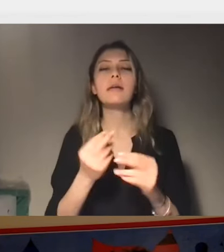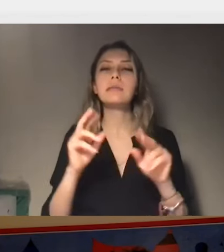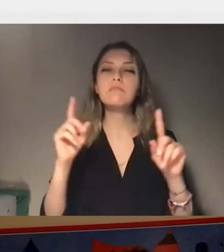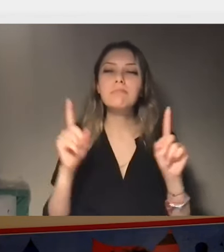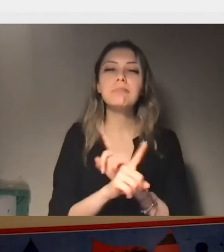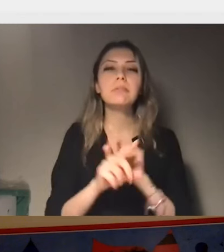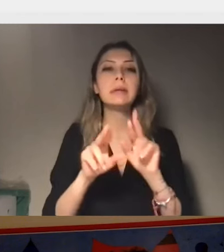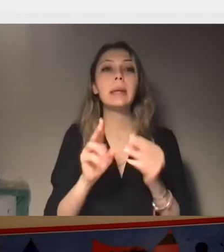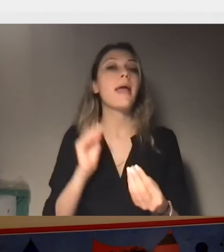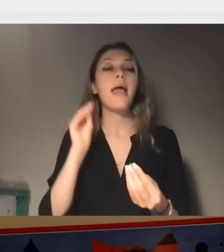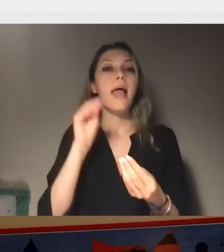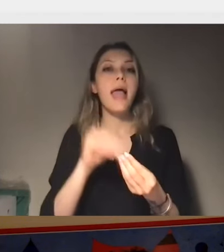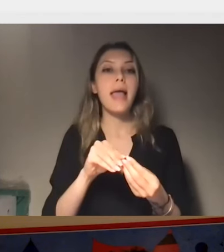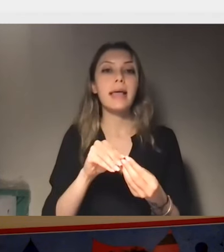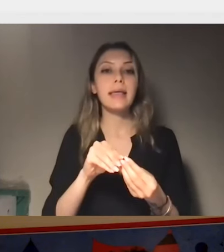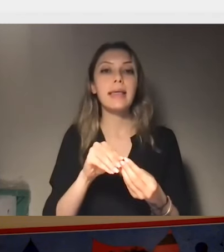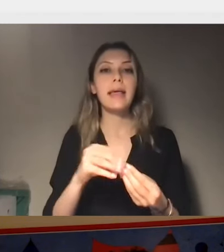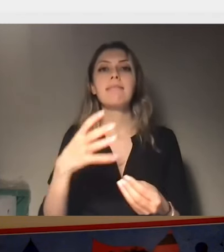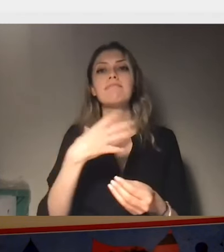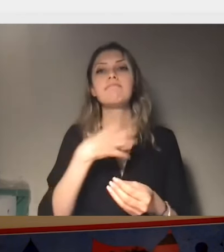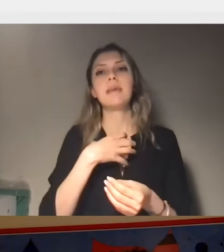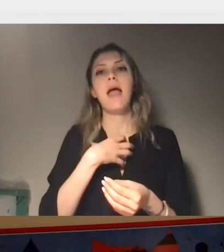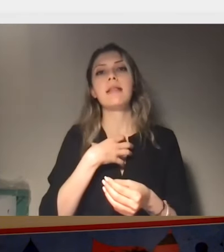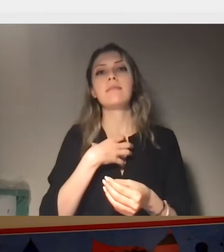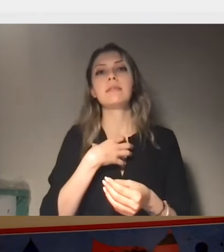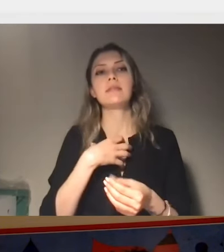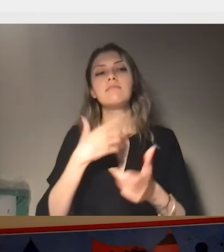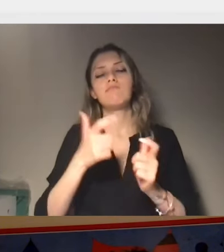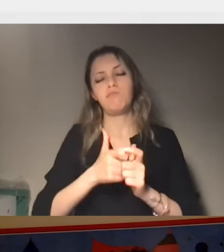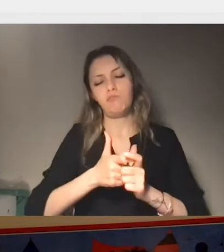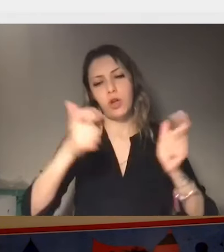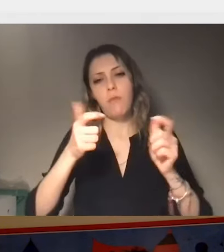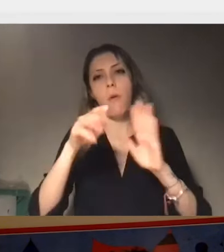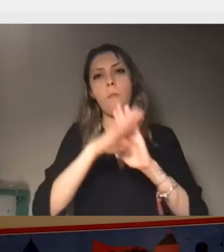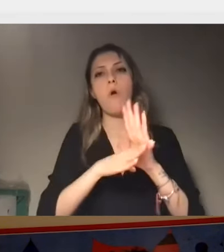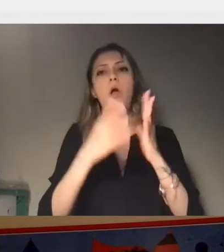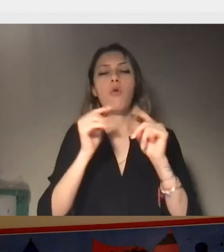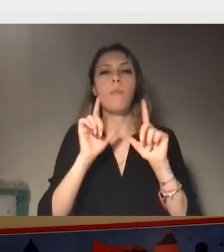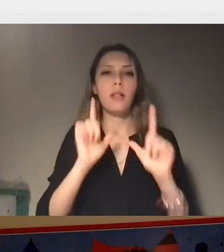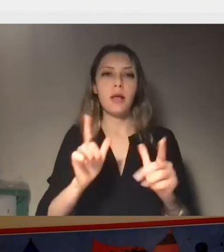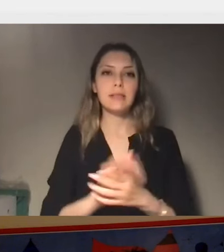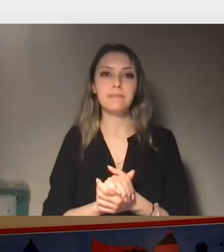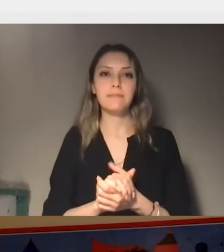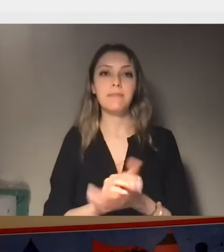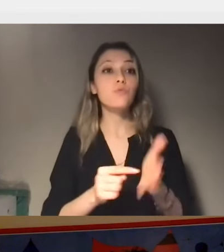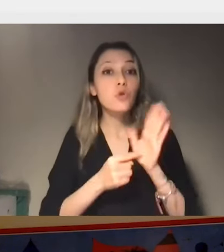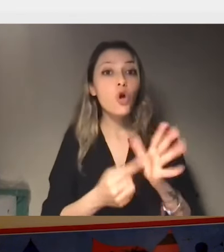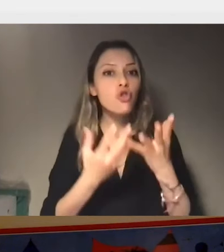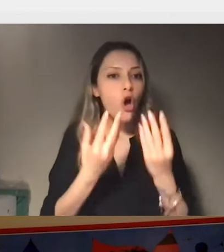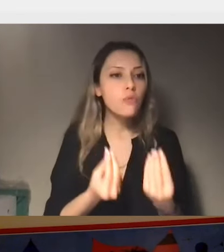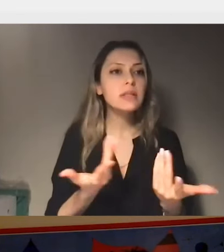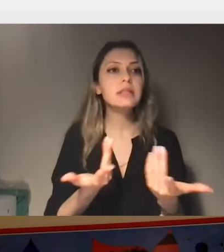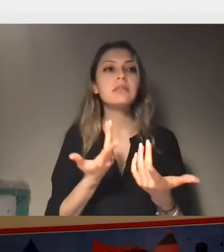kendi içimizde kapasite geliştirme programları yapmak durumundayız. Göstergeleri oluşturmak,